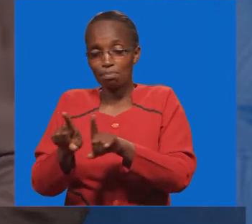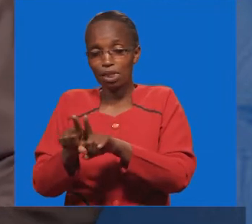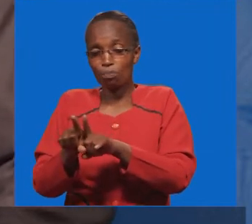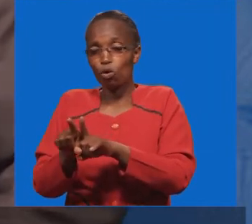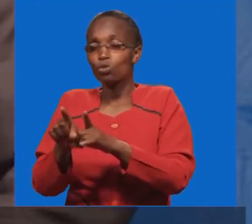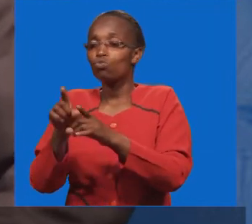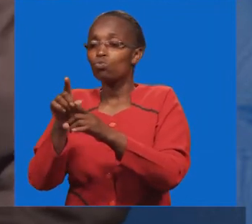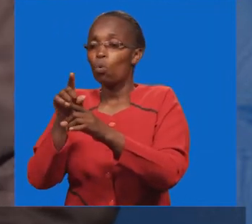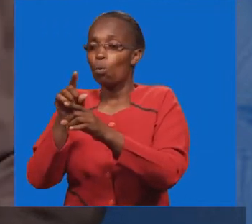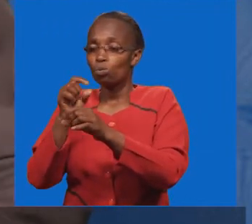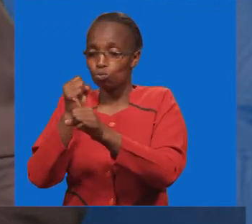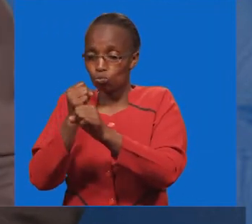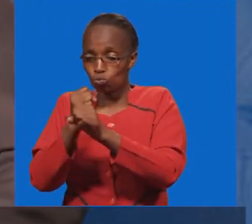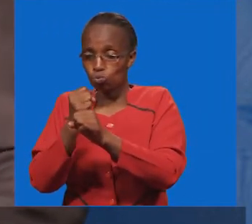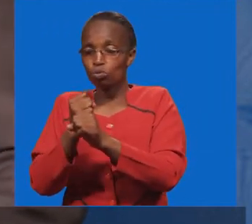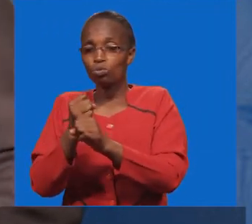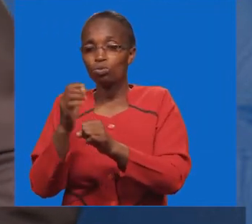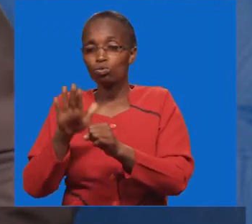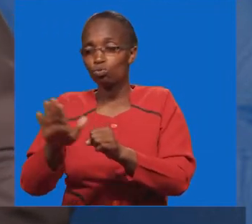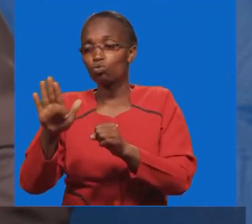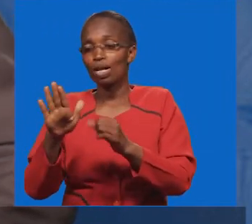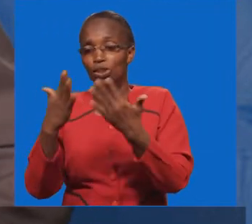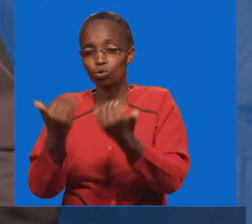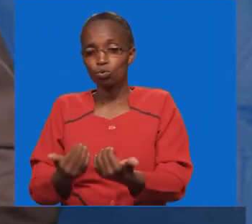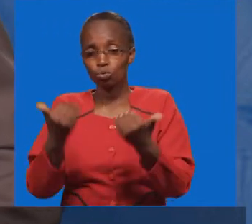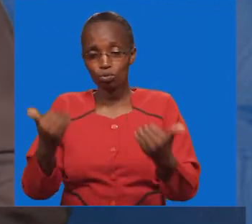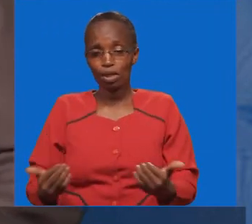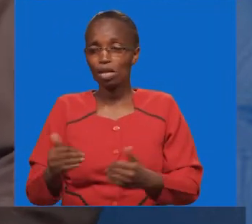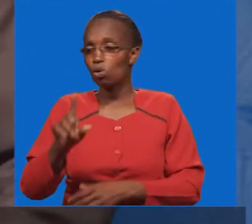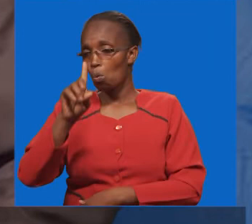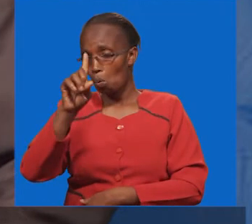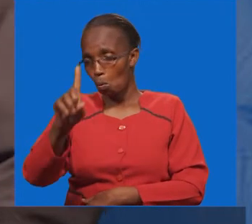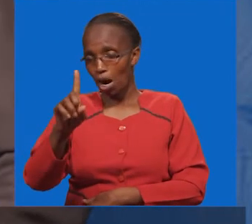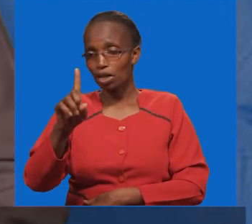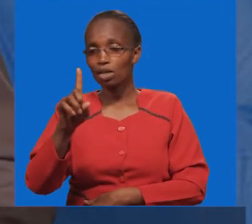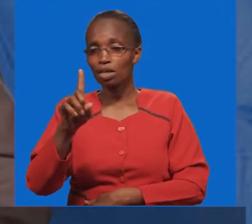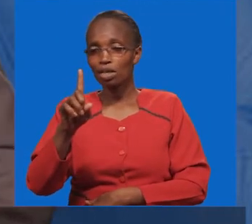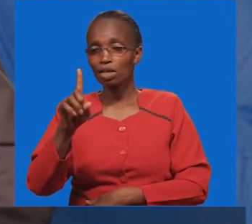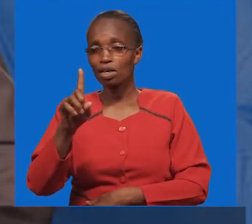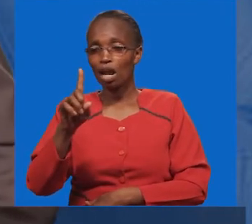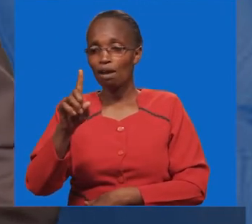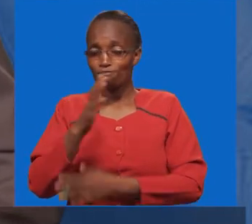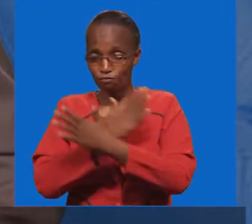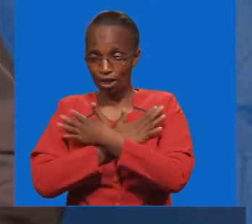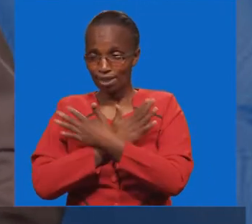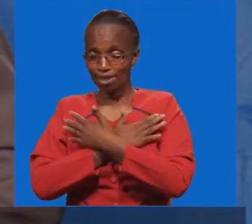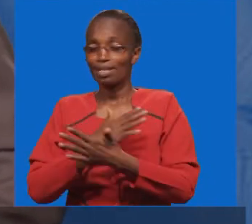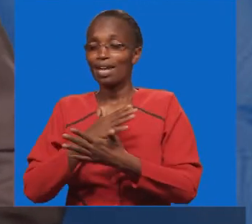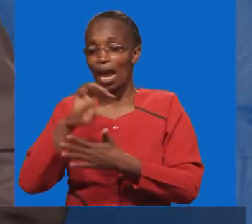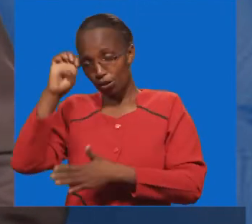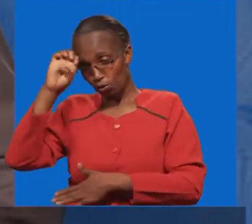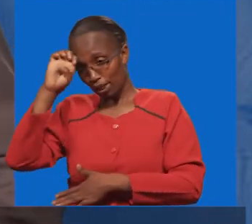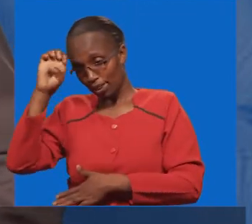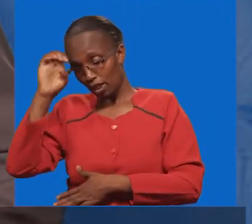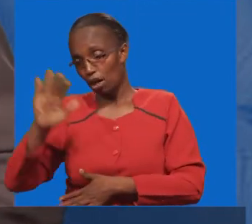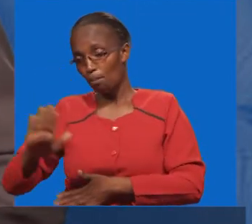vile unatunza waboma yako. Hata ni vizuri, nilifurahi nilipoona mmoja ambaye alichukua usukani na